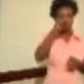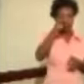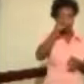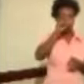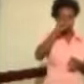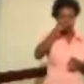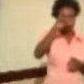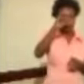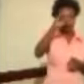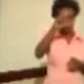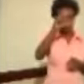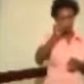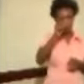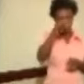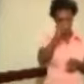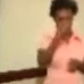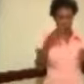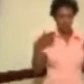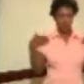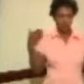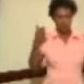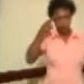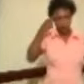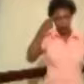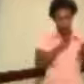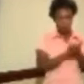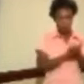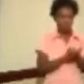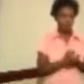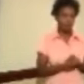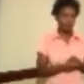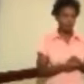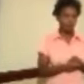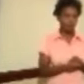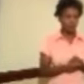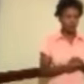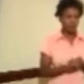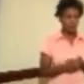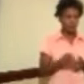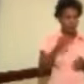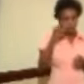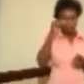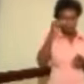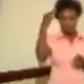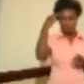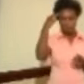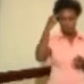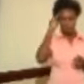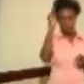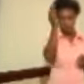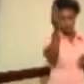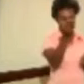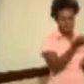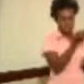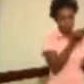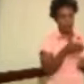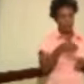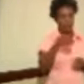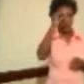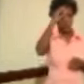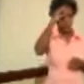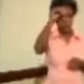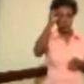Bien, est-ce que... C'est tout? Je saisis l'occasion pour saluer Monsieur Maniga qui nous regarde et sur un ton plus sérieux. Je